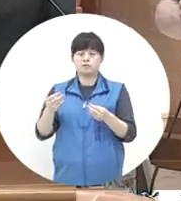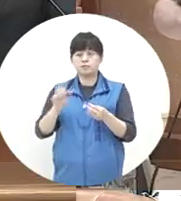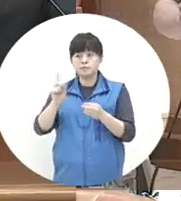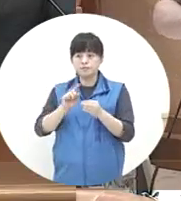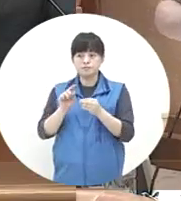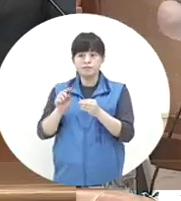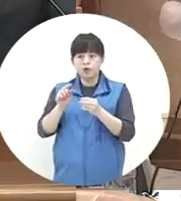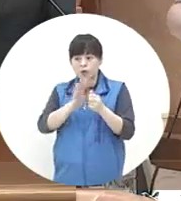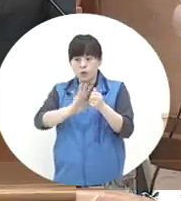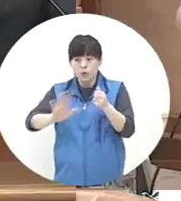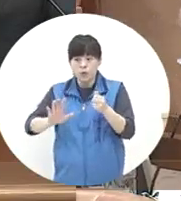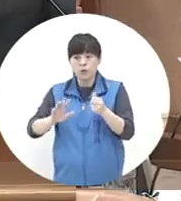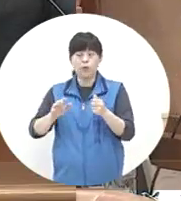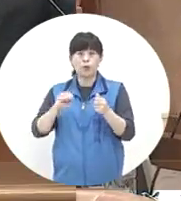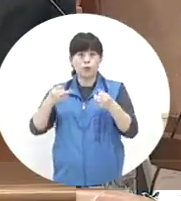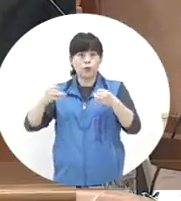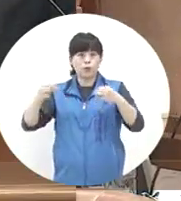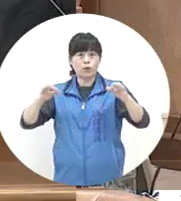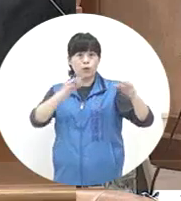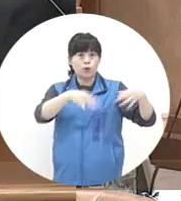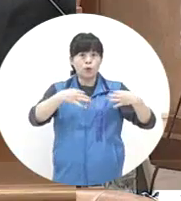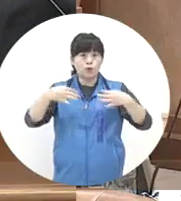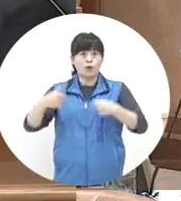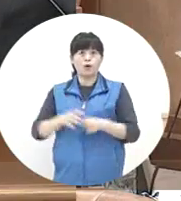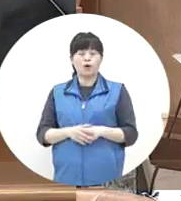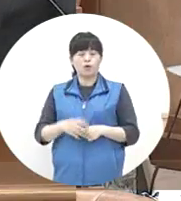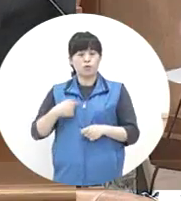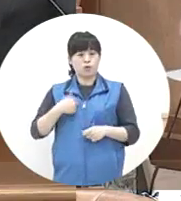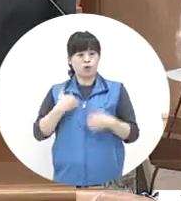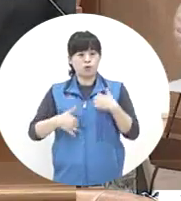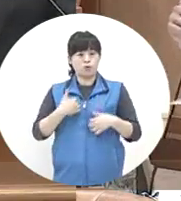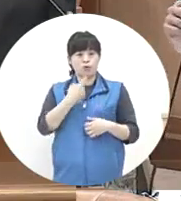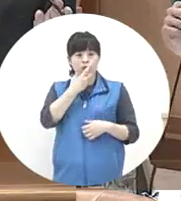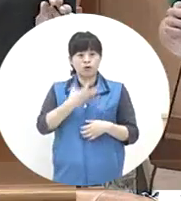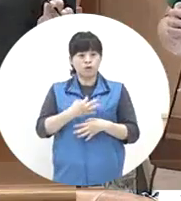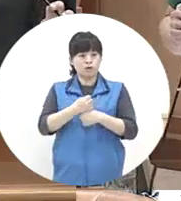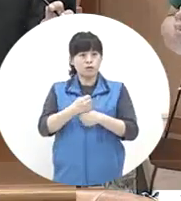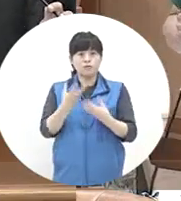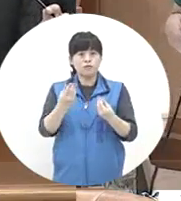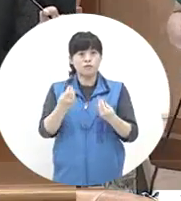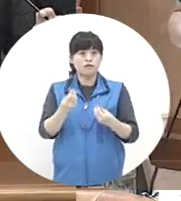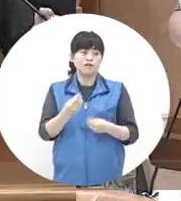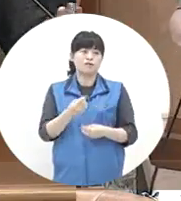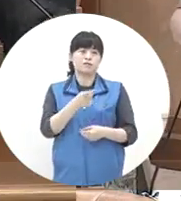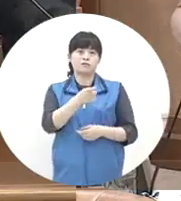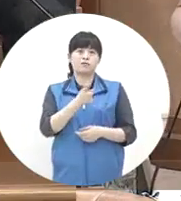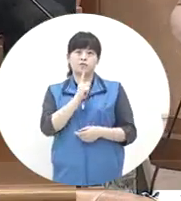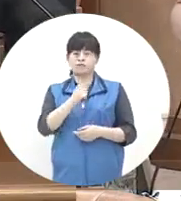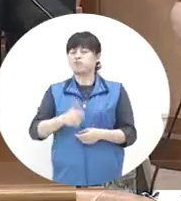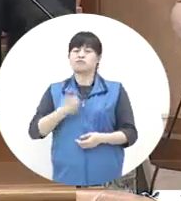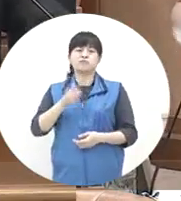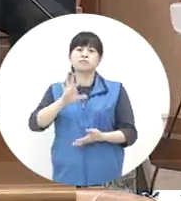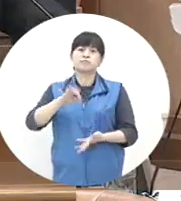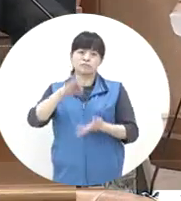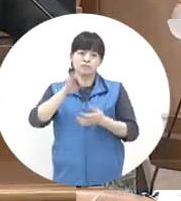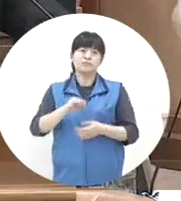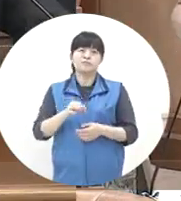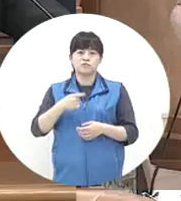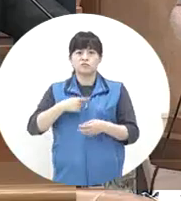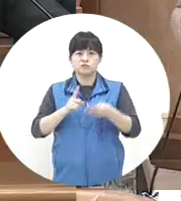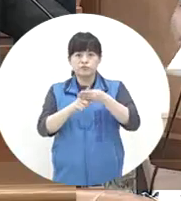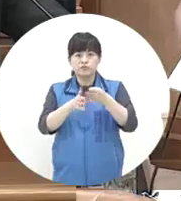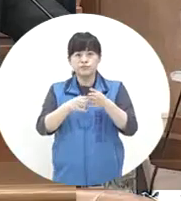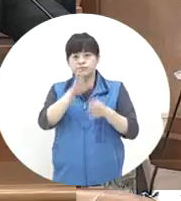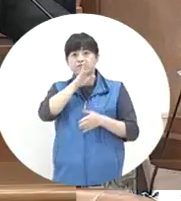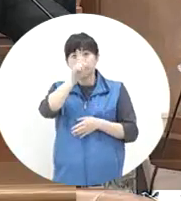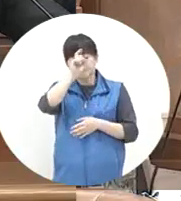边的效益非常非常的多。 哎，我们欢乐夜诞城不会造成周边效益吗？ 所以我们不要再提了哈、 哦。哎，你说， 真的，我要讲的是，最主要的是我们